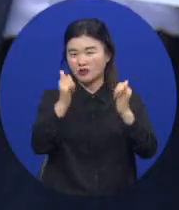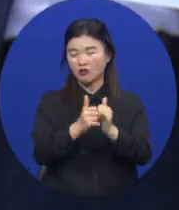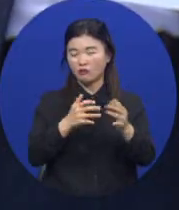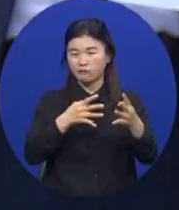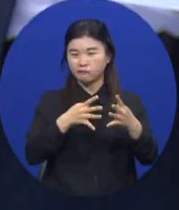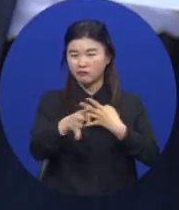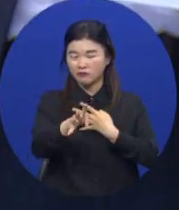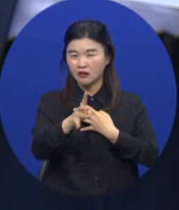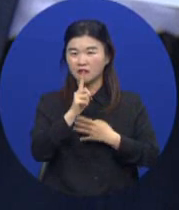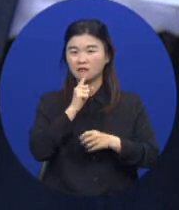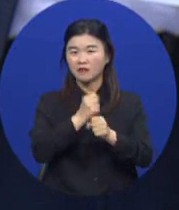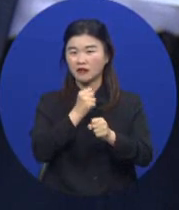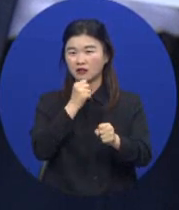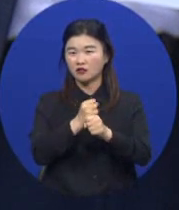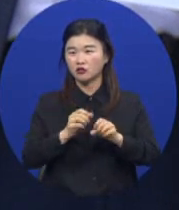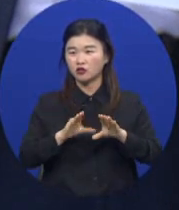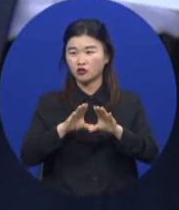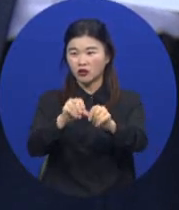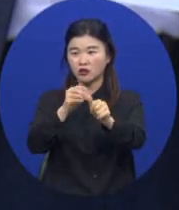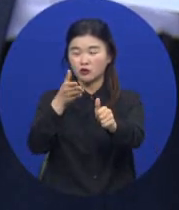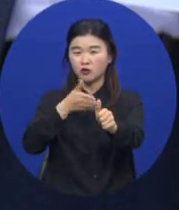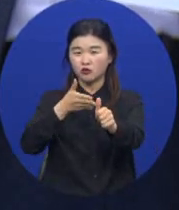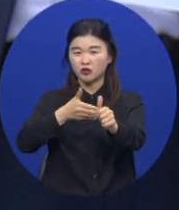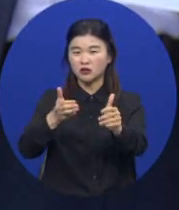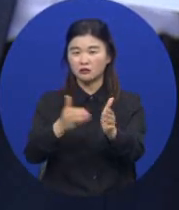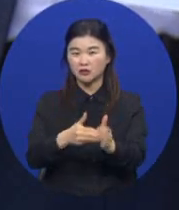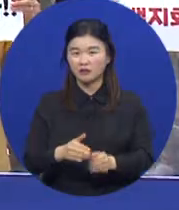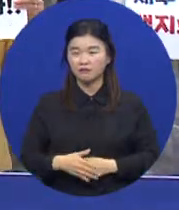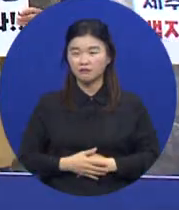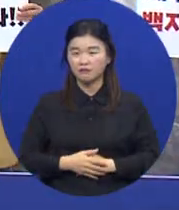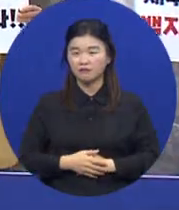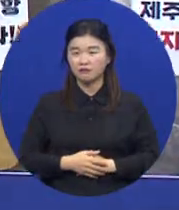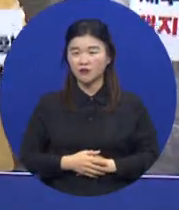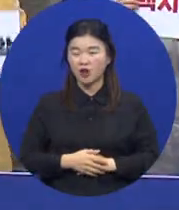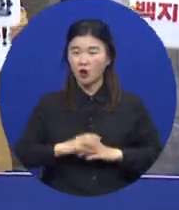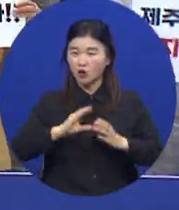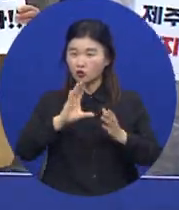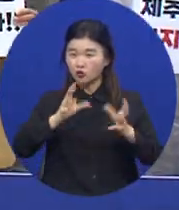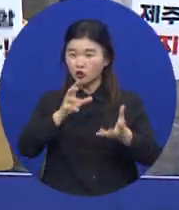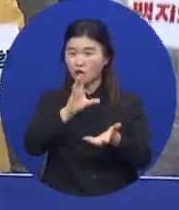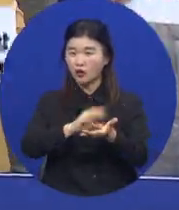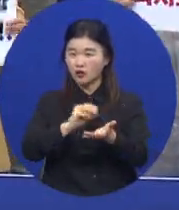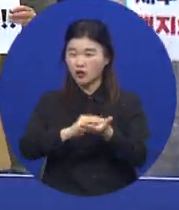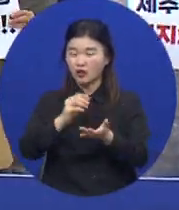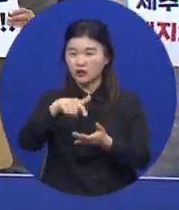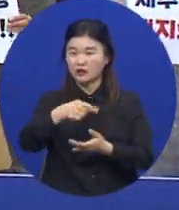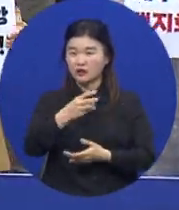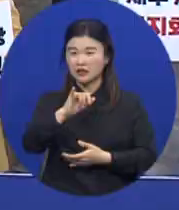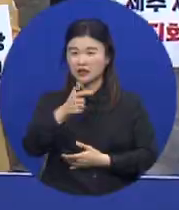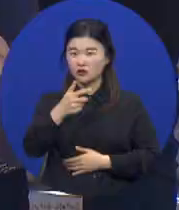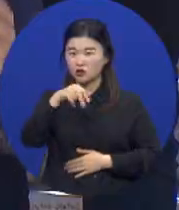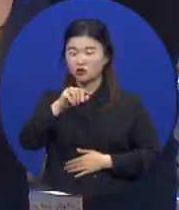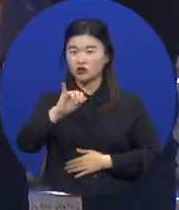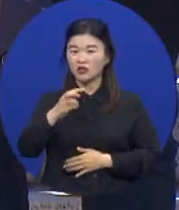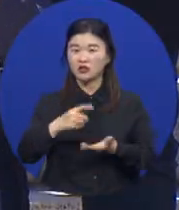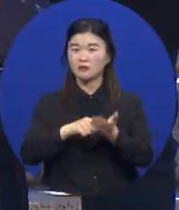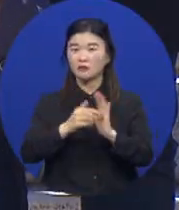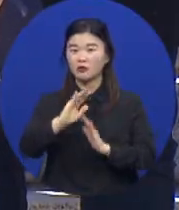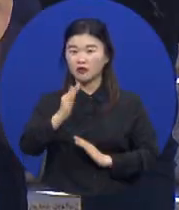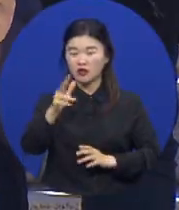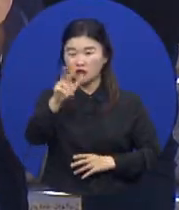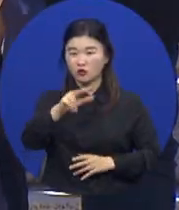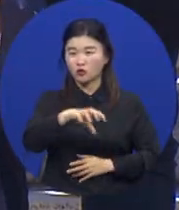깨는 것이라며 중단하라고 요구했습니다. 국정과제로 그린 뉴딜을 발표하면서 전국